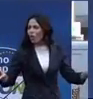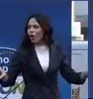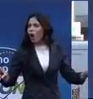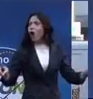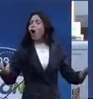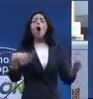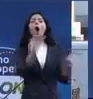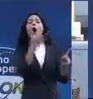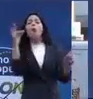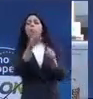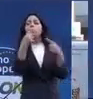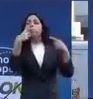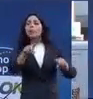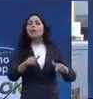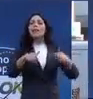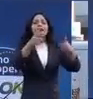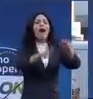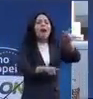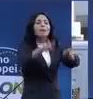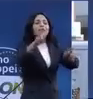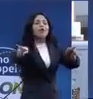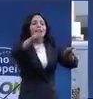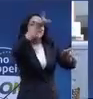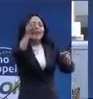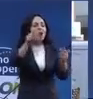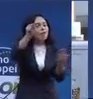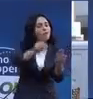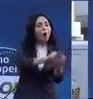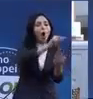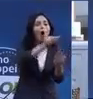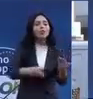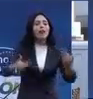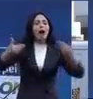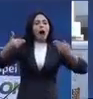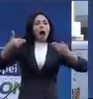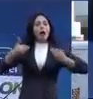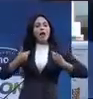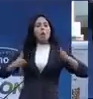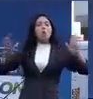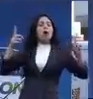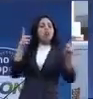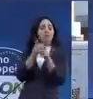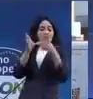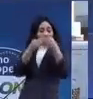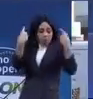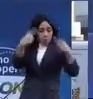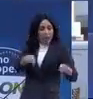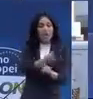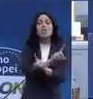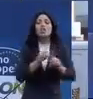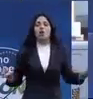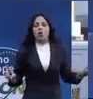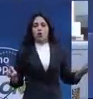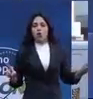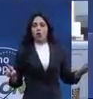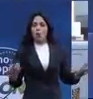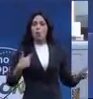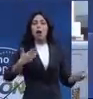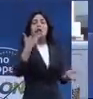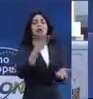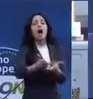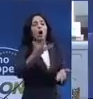il punto è convincere gli italiani a votarti non facendo quello non